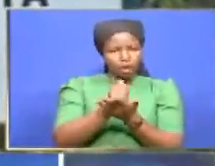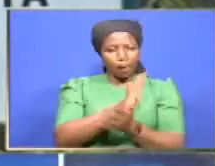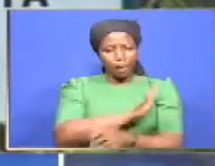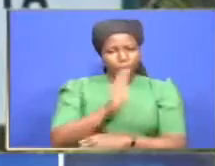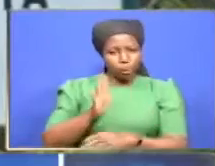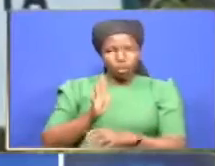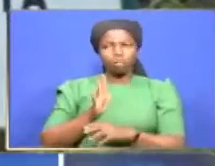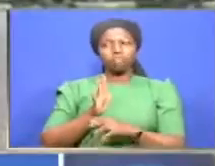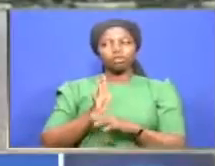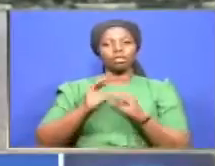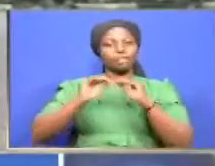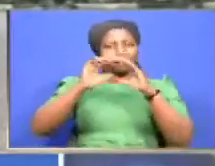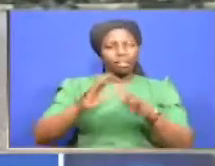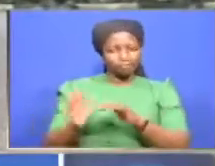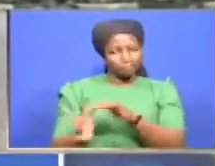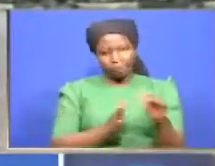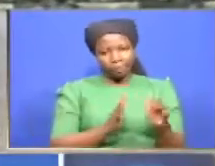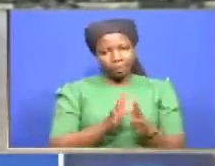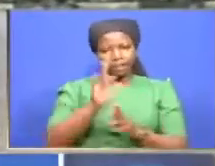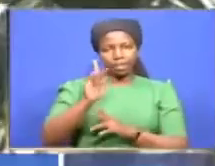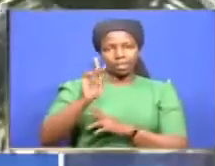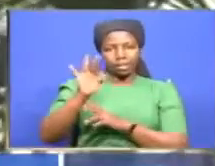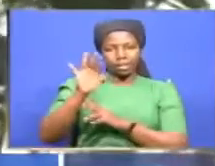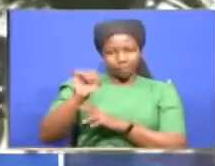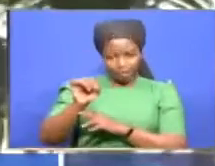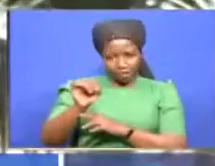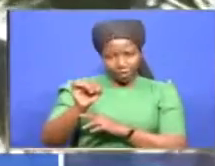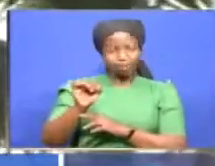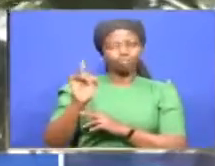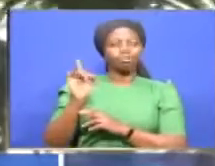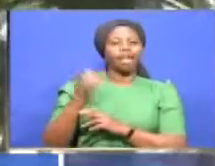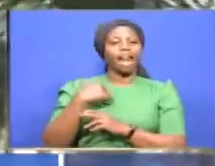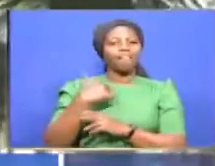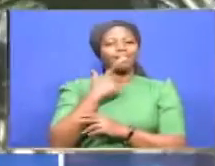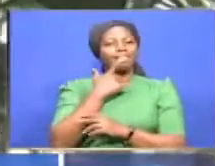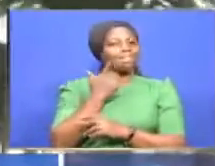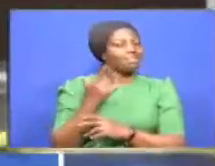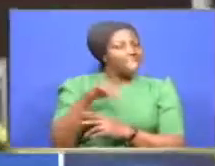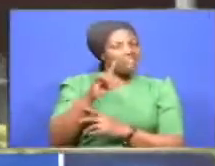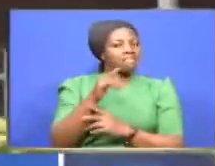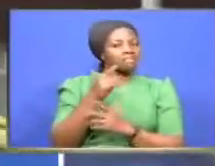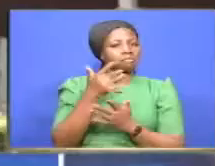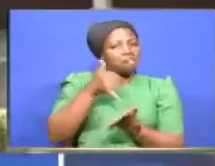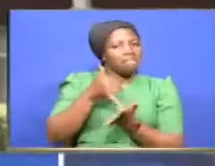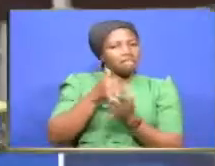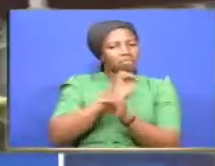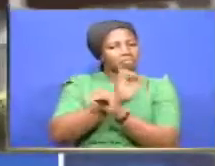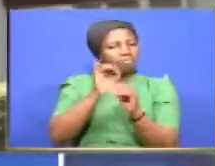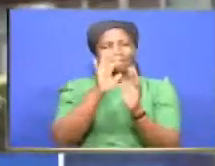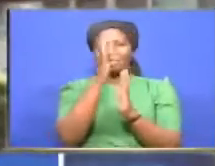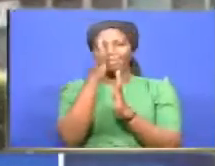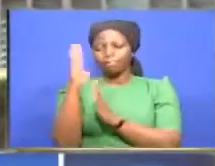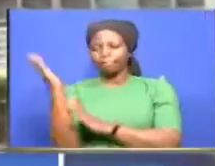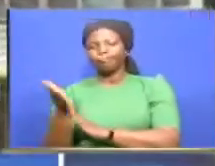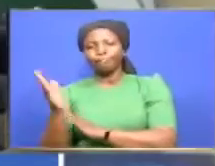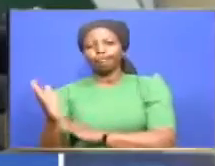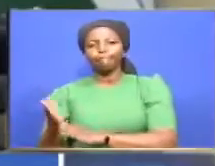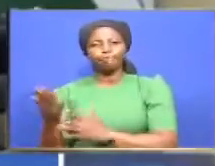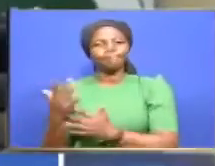Kwenye tukio jingine, shirika la msitu la KFS limekanusha madai kuwa lina mpango wa kukata miti katika eneo la